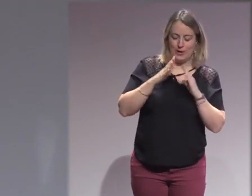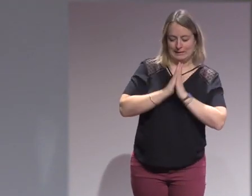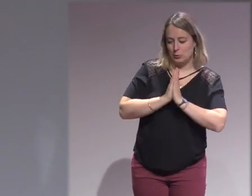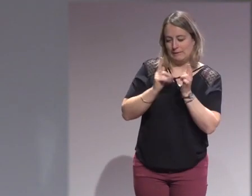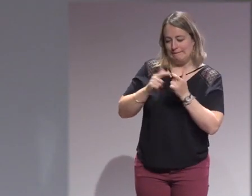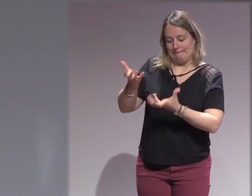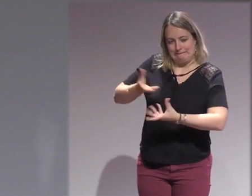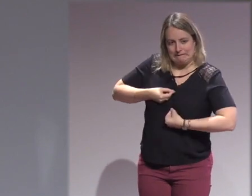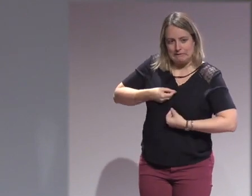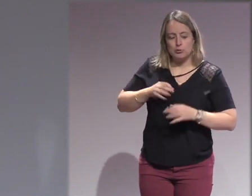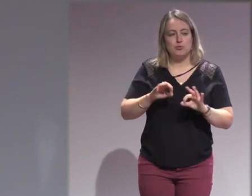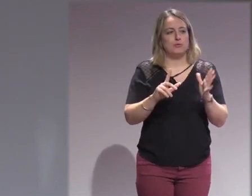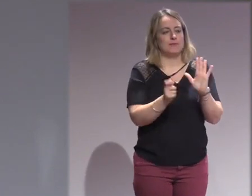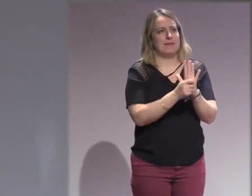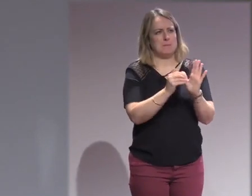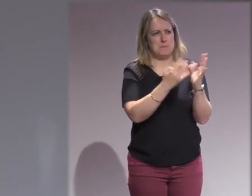l'opération Babylift en